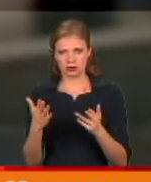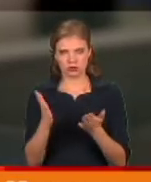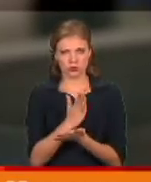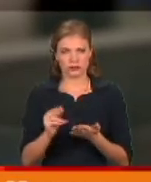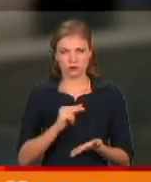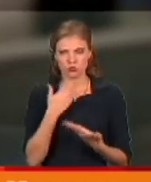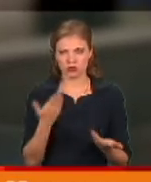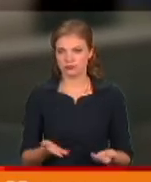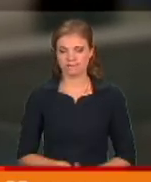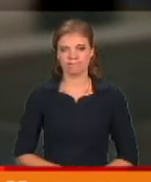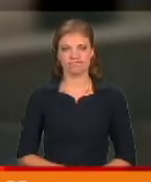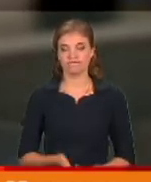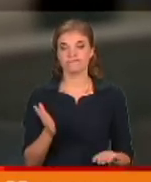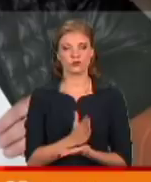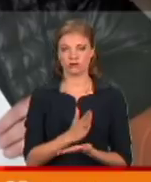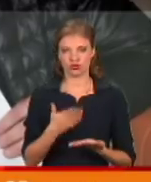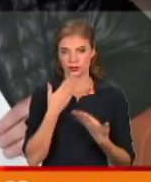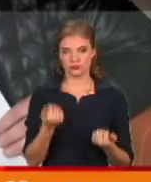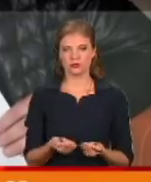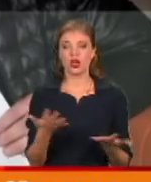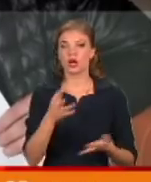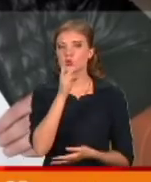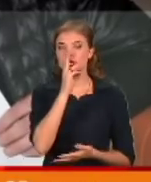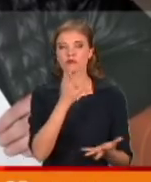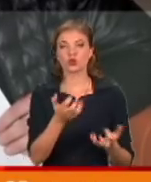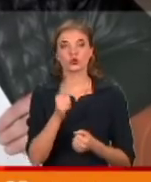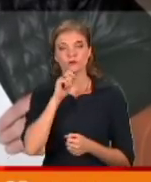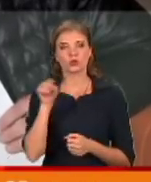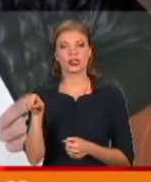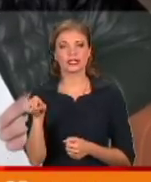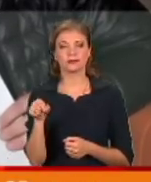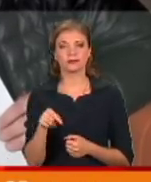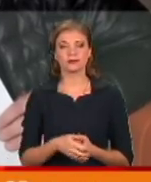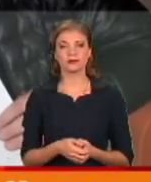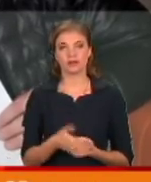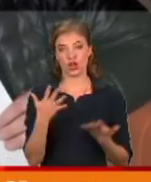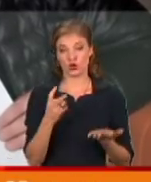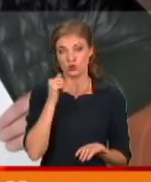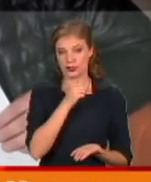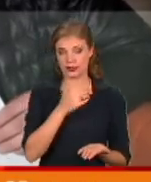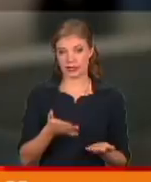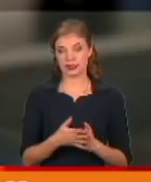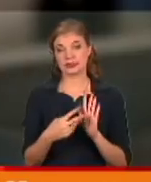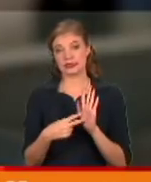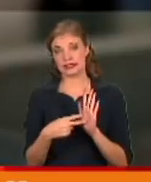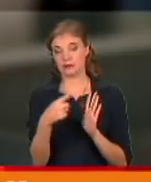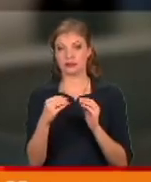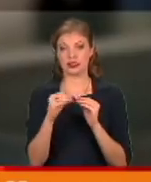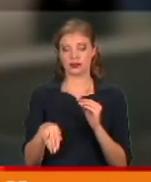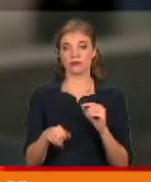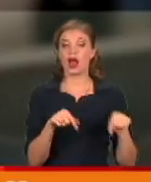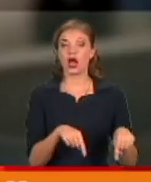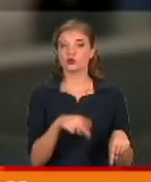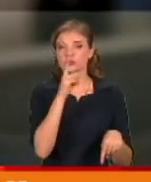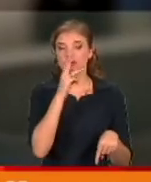зовсім? Взагалі. Яку зарплату отримали в Україні, якщо не секрет? 7-10. А тут